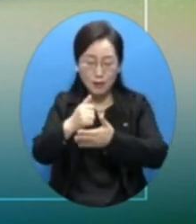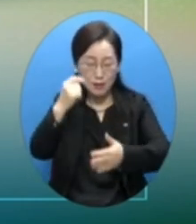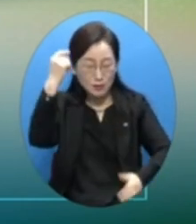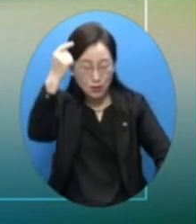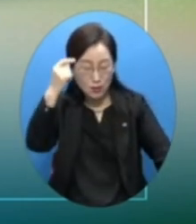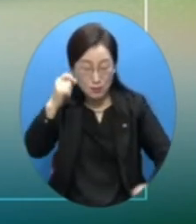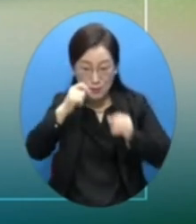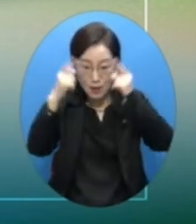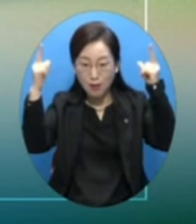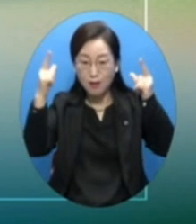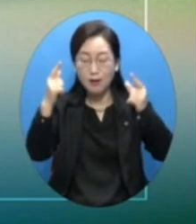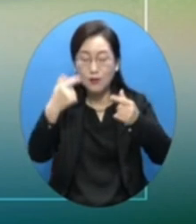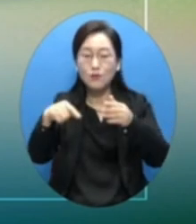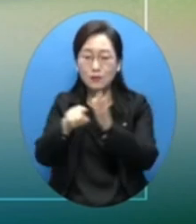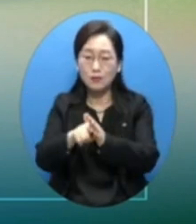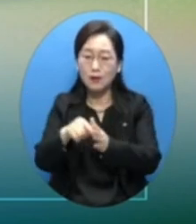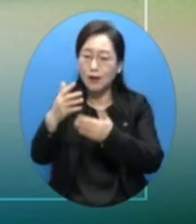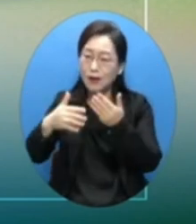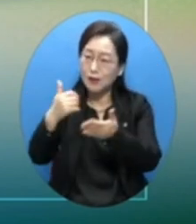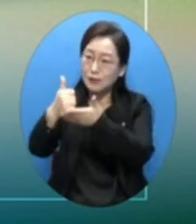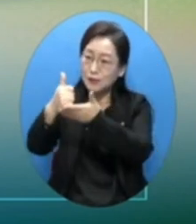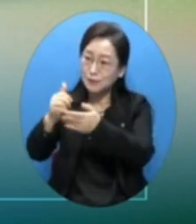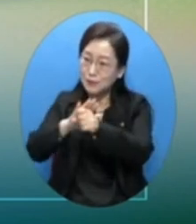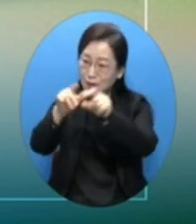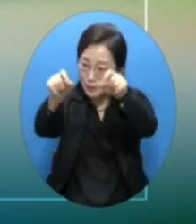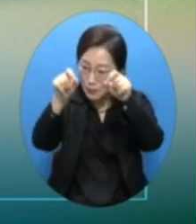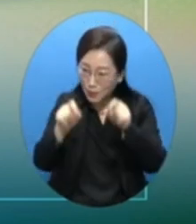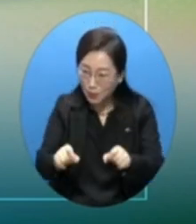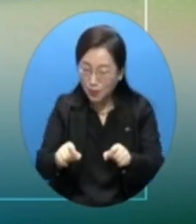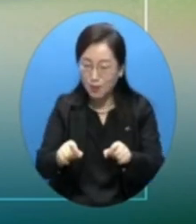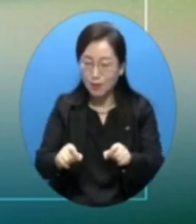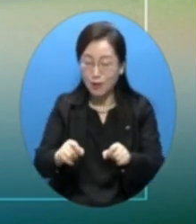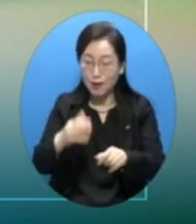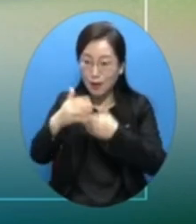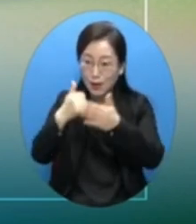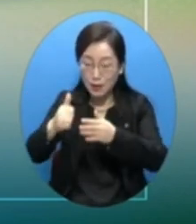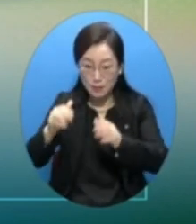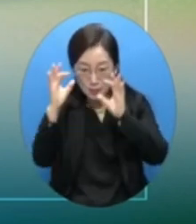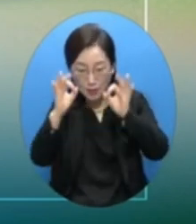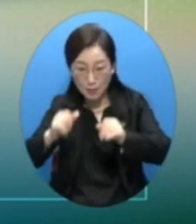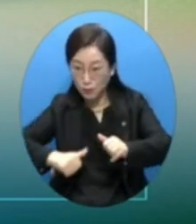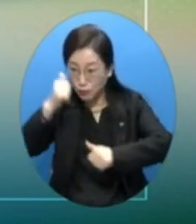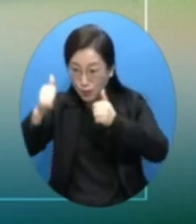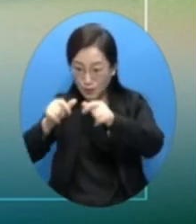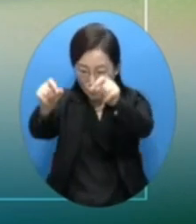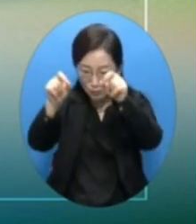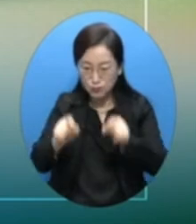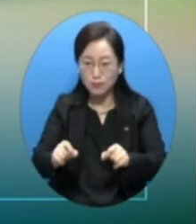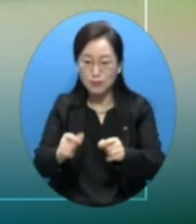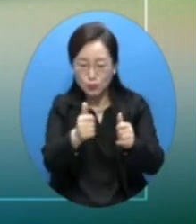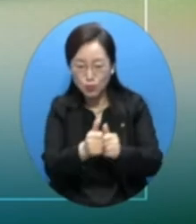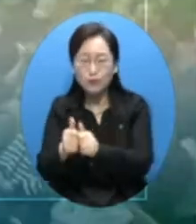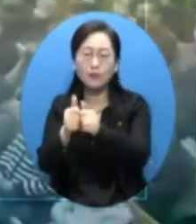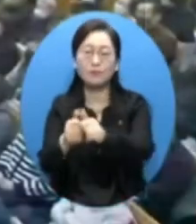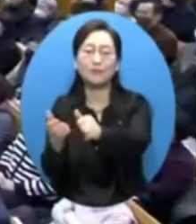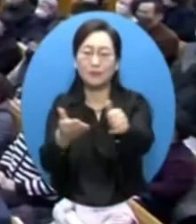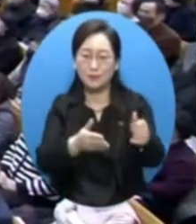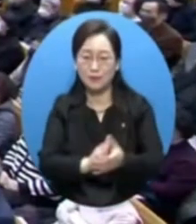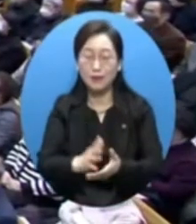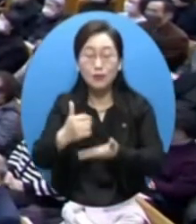주님이 사랑하는 것을 나도 사랑하고 주님이 분노하는 것을 나도 분노하며 하면서 동행해야 합니다